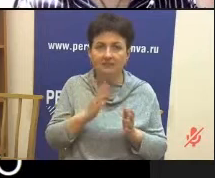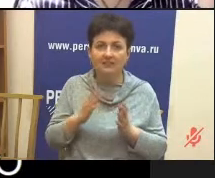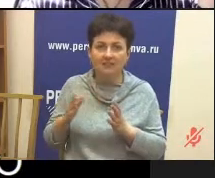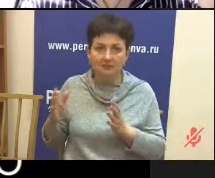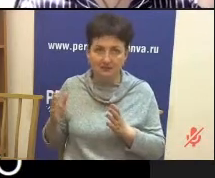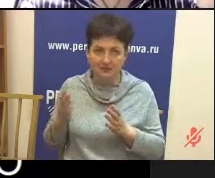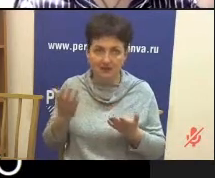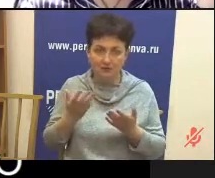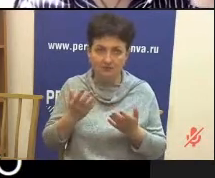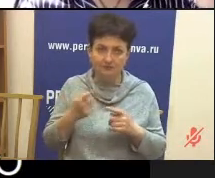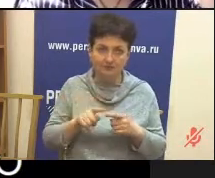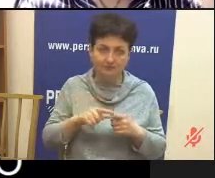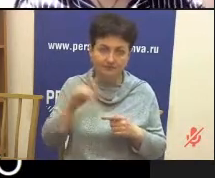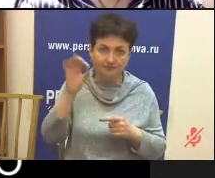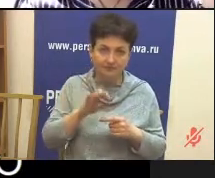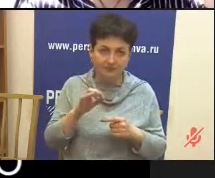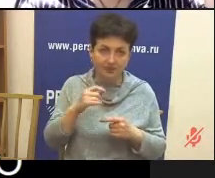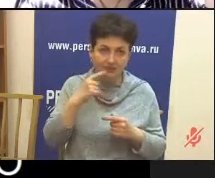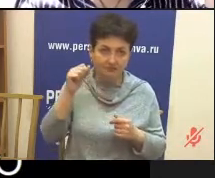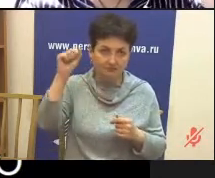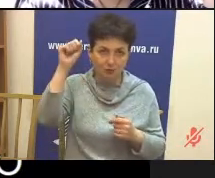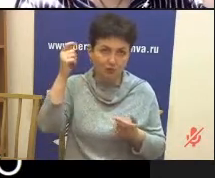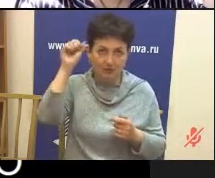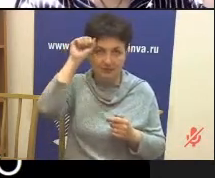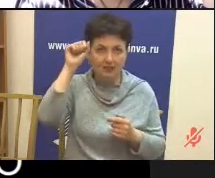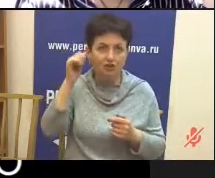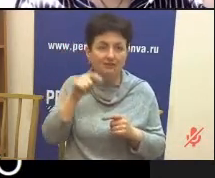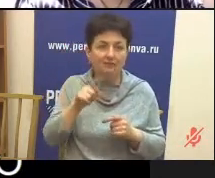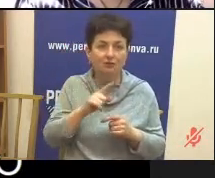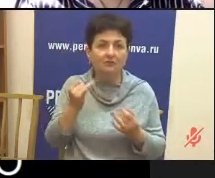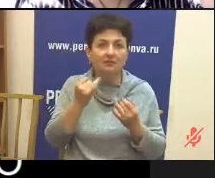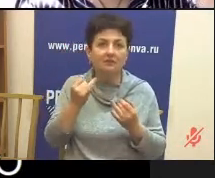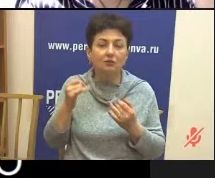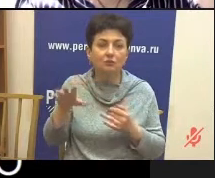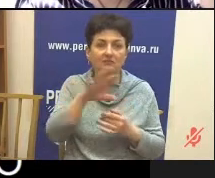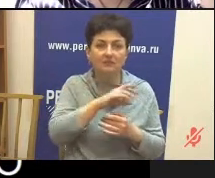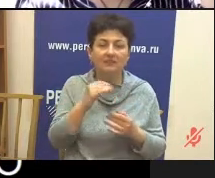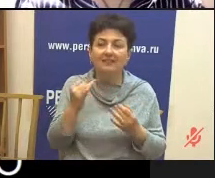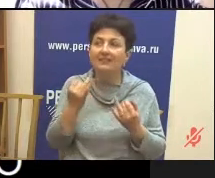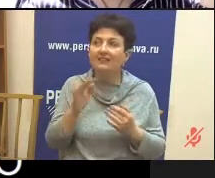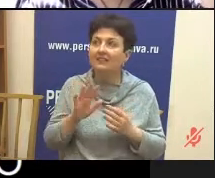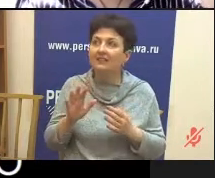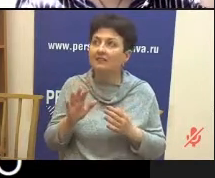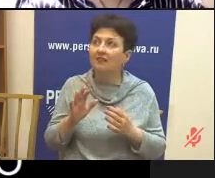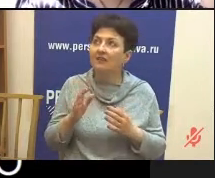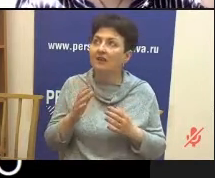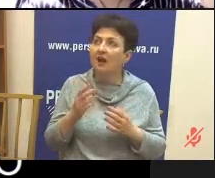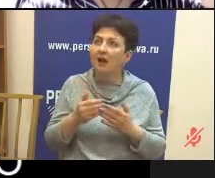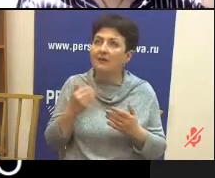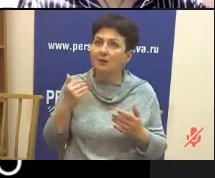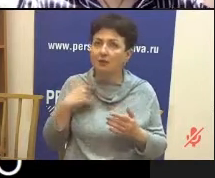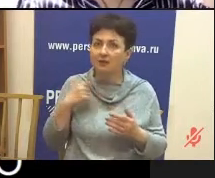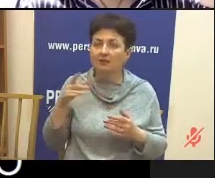фонда, я вижу картину системности какой-то, понимаете? Потому что мы часто грешим тем, что пытаемся заинтересовать всех